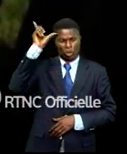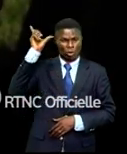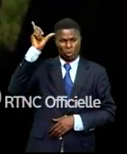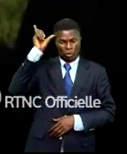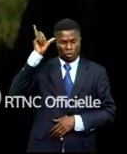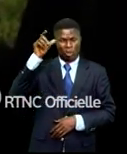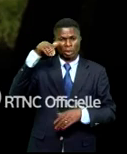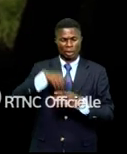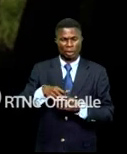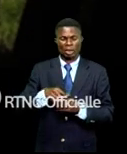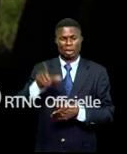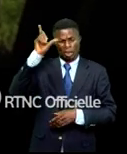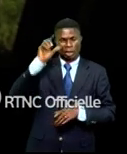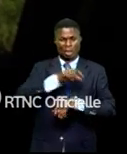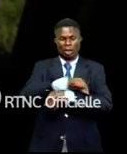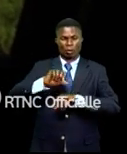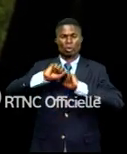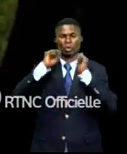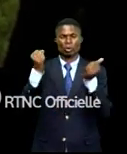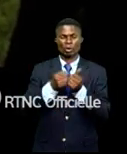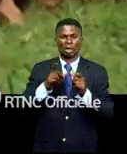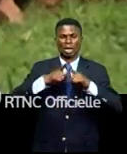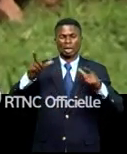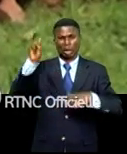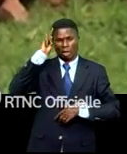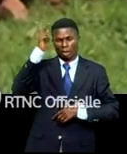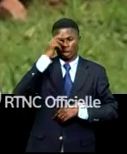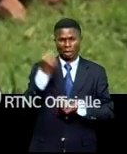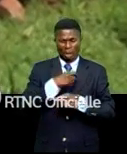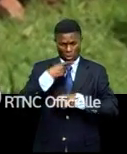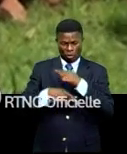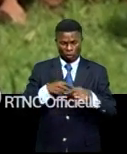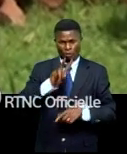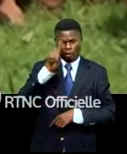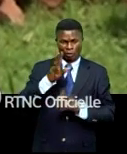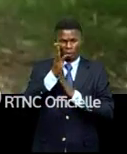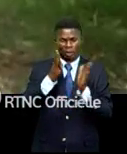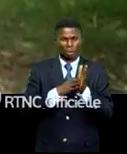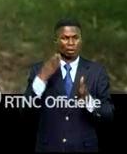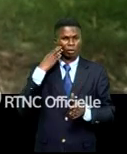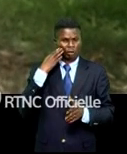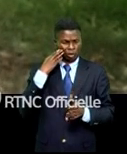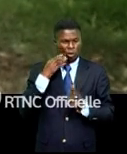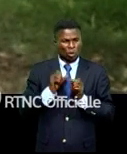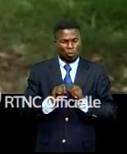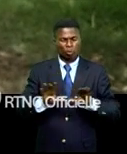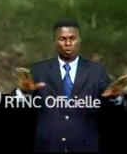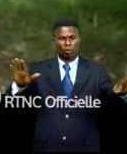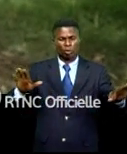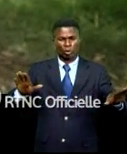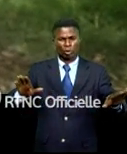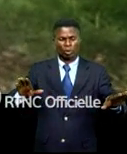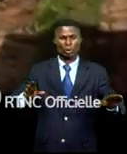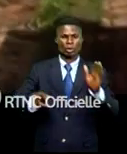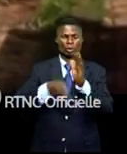À Lubumbashi, le siège social d'AFEPRO Grand Katanga, dont les travaux ont débuté ce vendredi 19 mars, sera étendu sur un espace